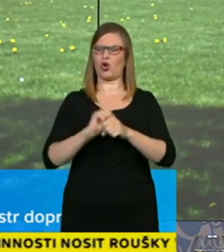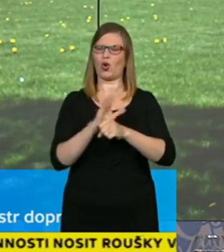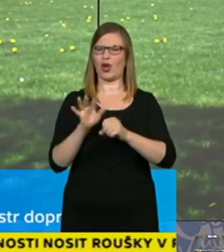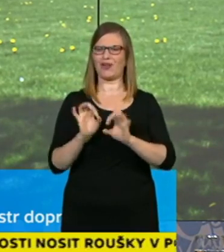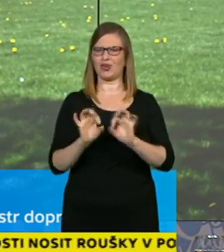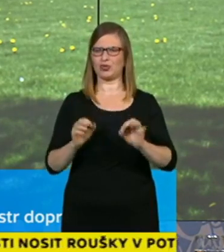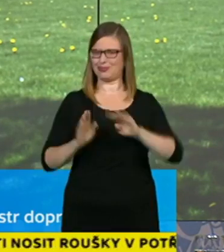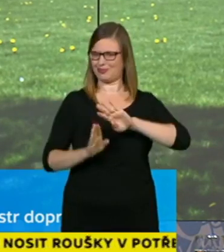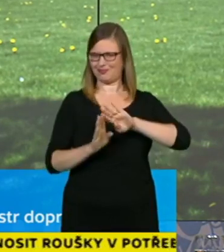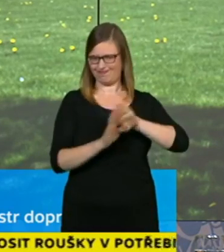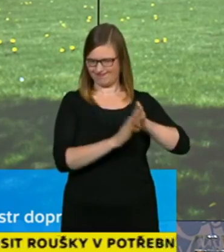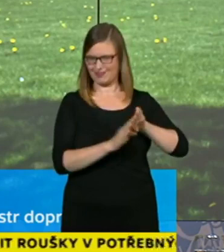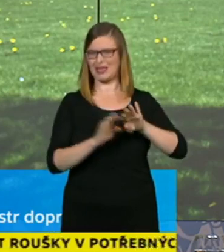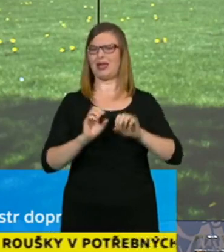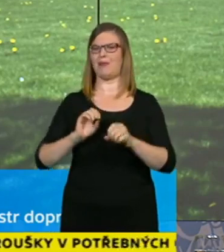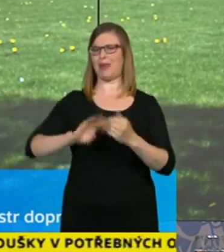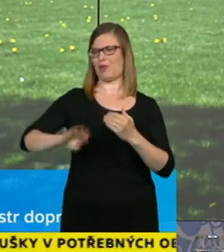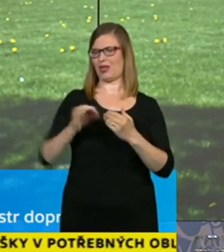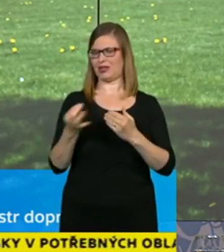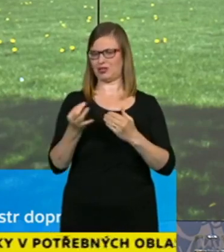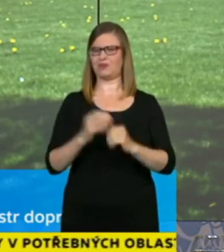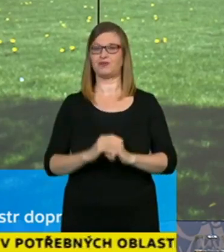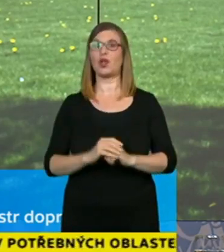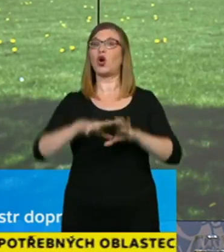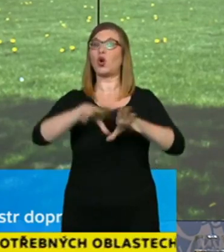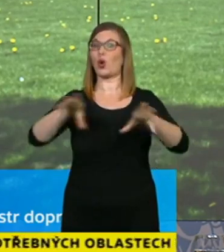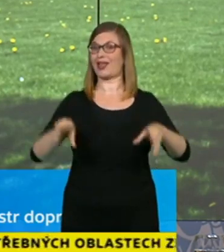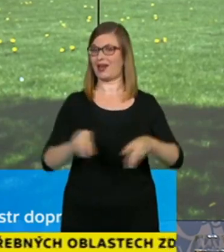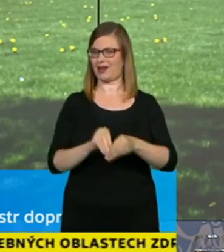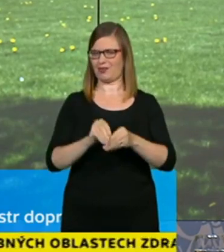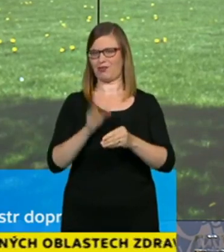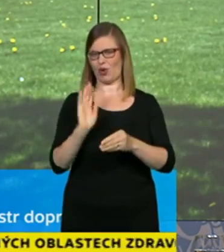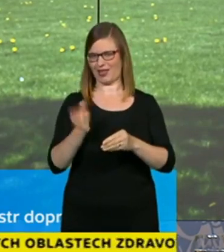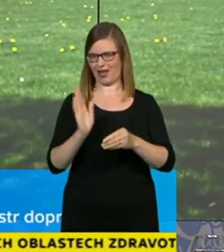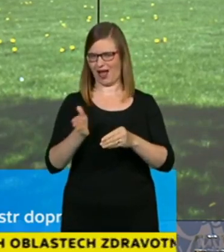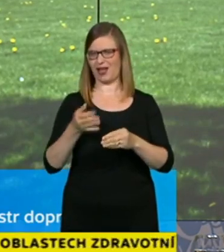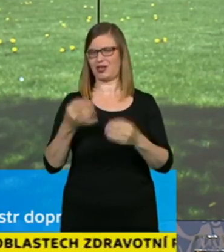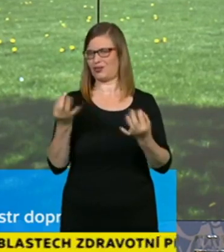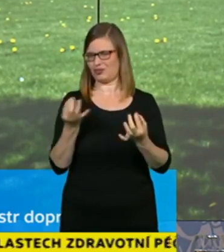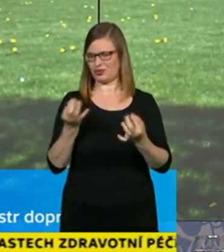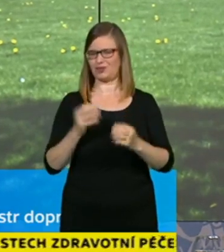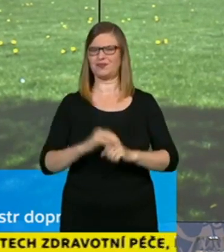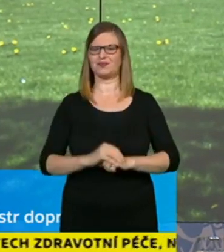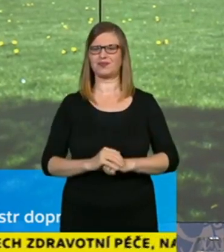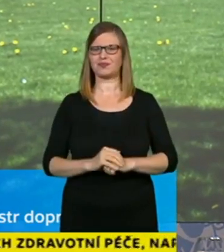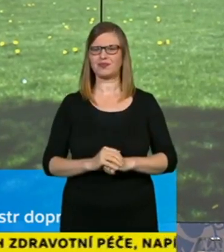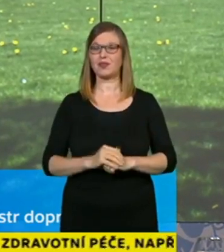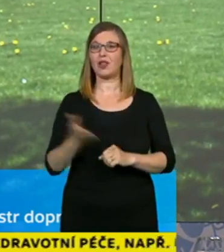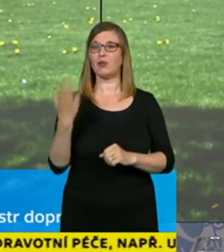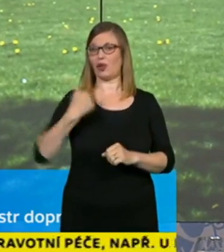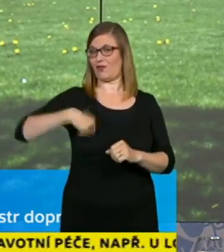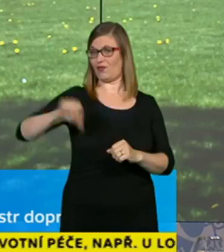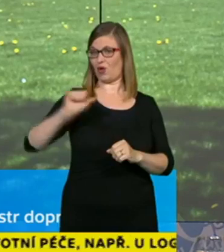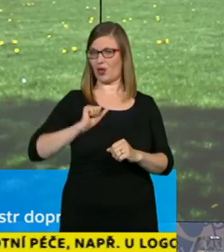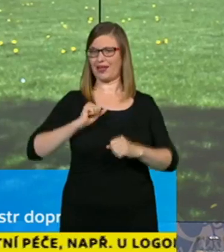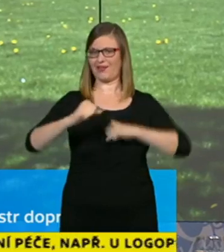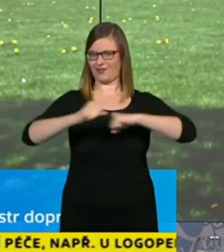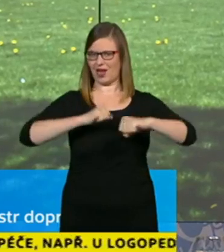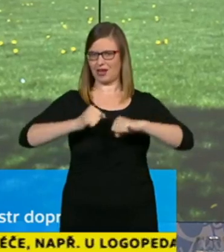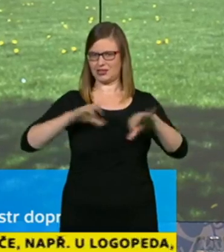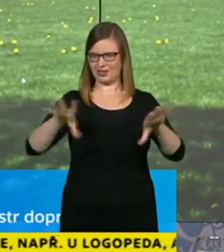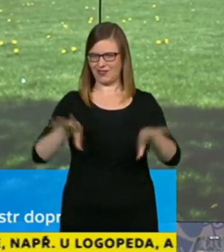podnikání. Přibližně před rokem schválila vláda svým usnesením definici rodinného podnikání. Fakticky